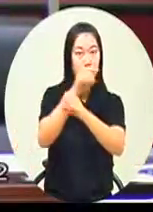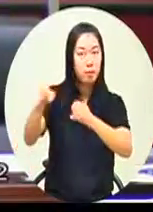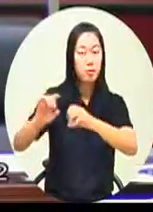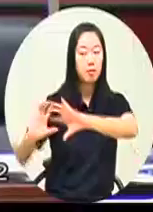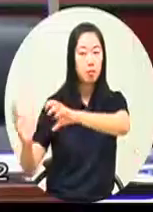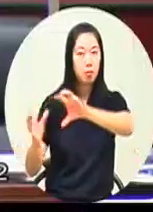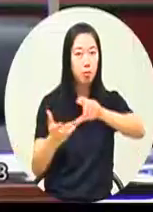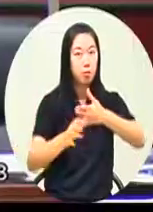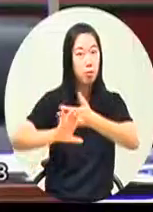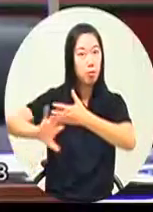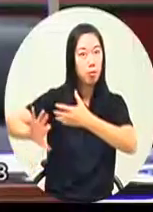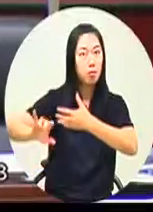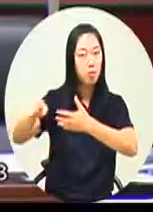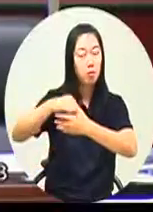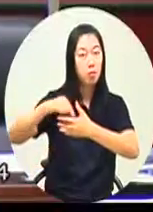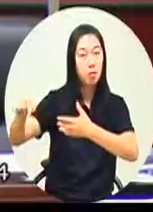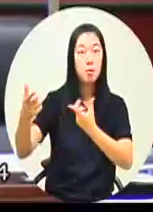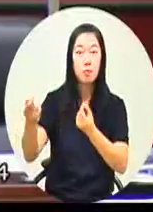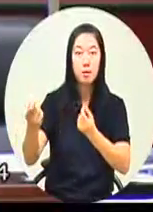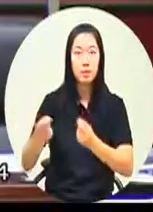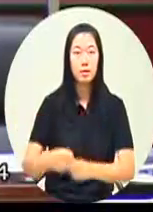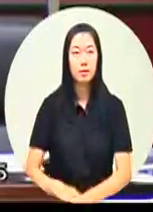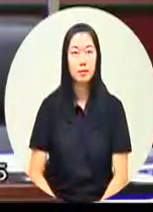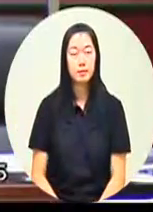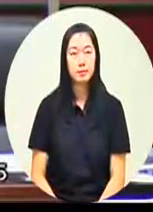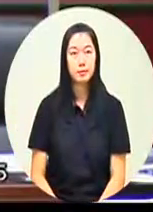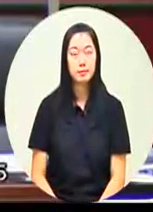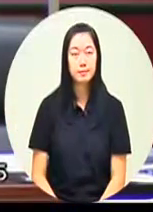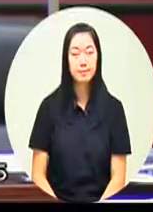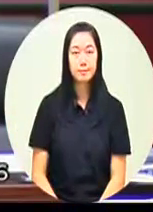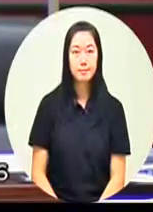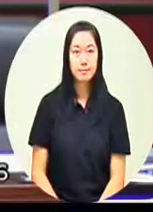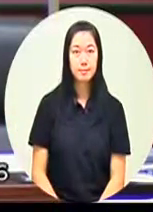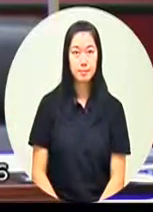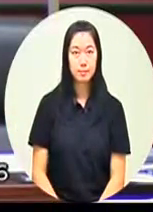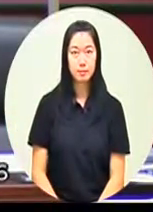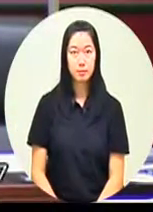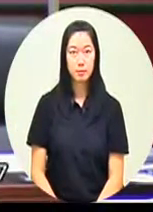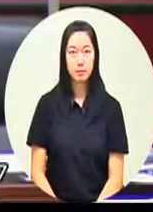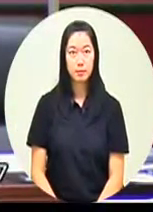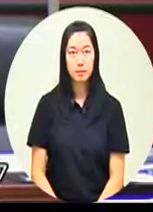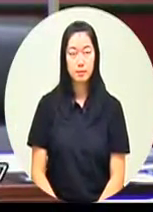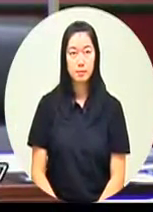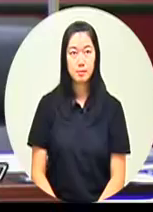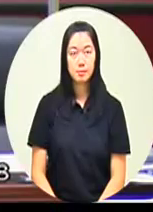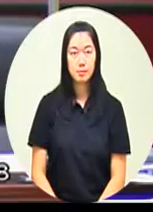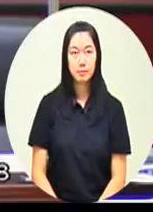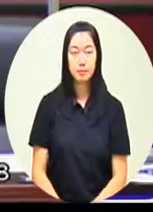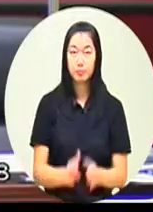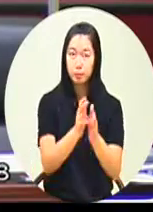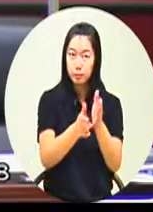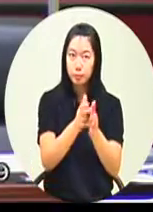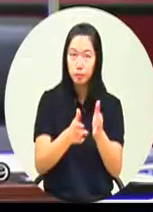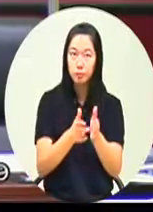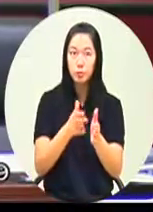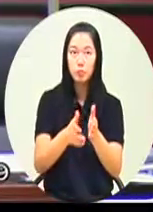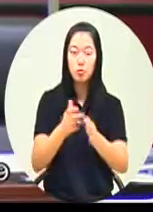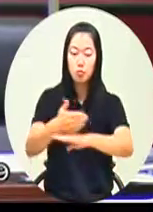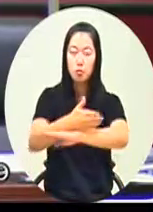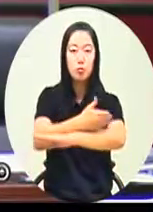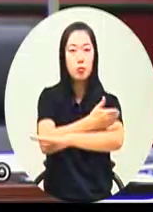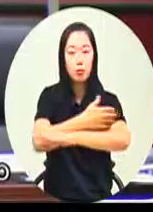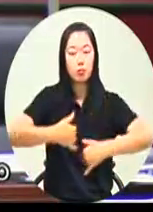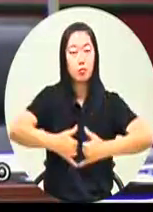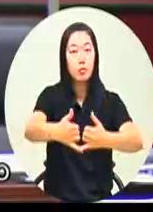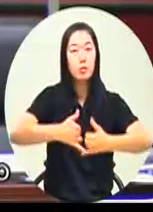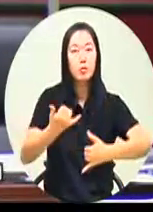界先进国家是一样的，所以呢，我们把原来有火车经过的路段改成用轻轨经